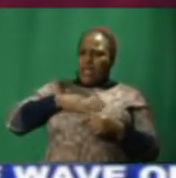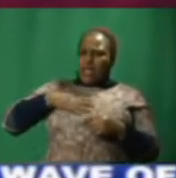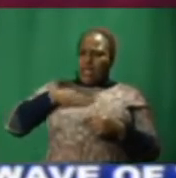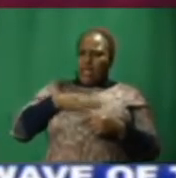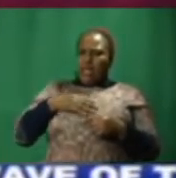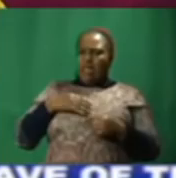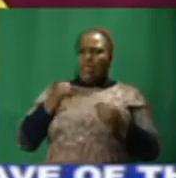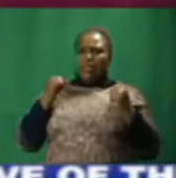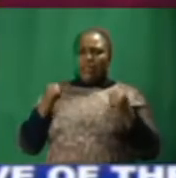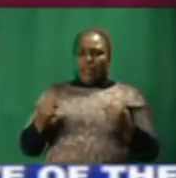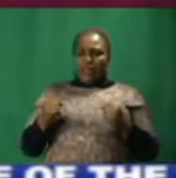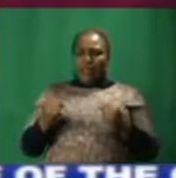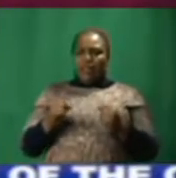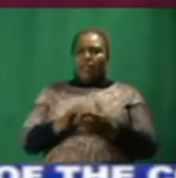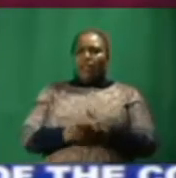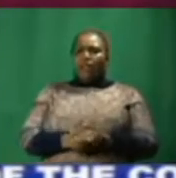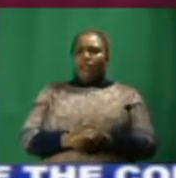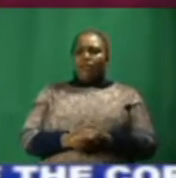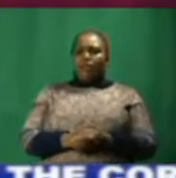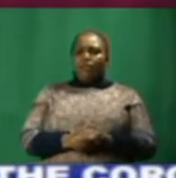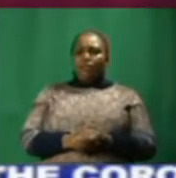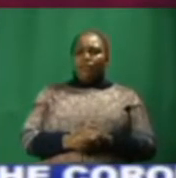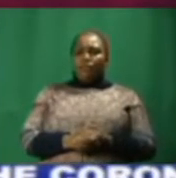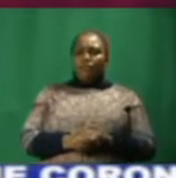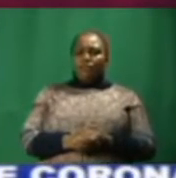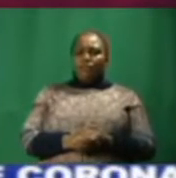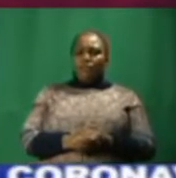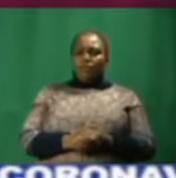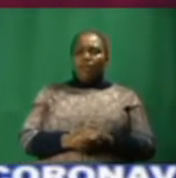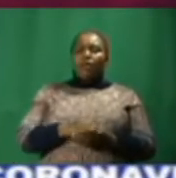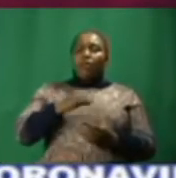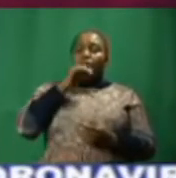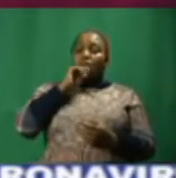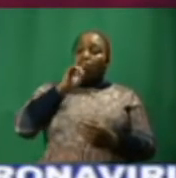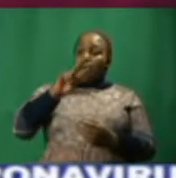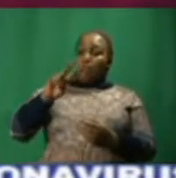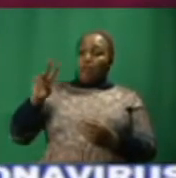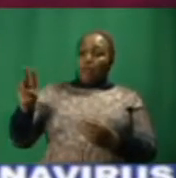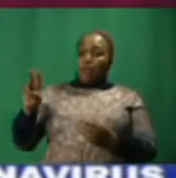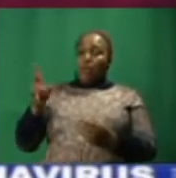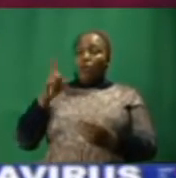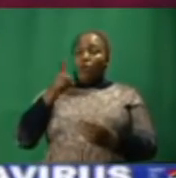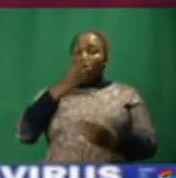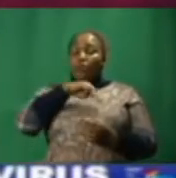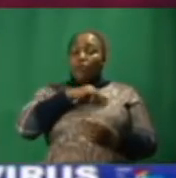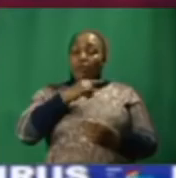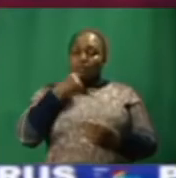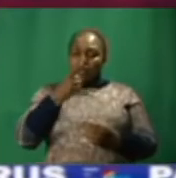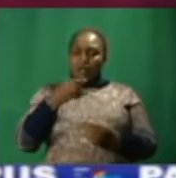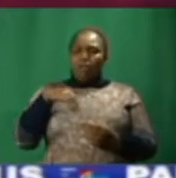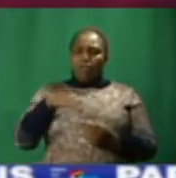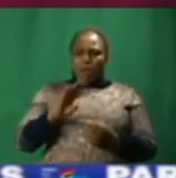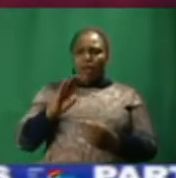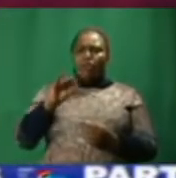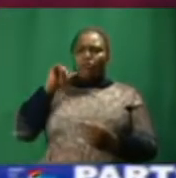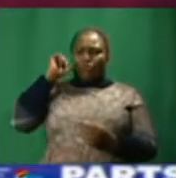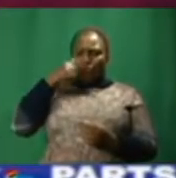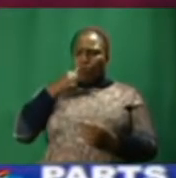kona solo nani shothi kahle kahle ndlondlo umfana nangabe uyadibona le awulethe lesikhulume ngathi vele uvukela